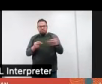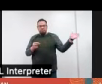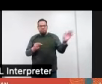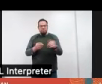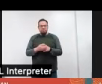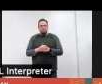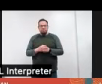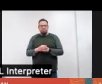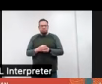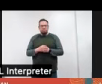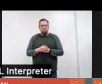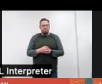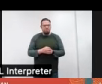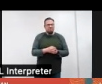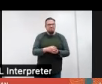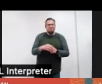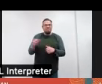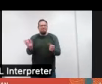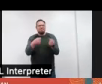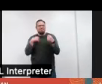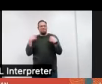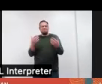التل وأنهم يحفرون